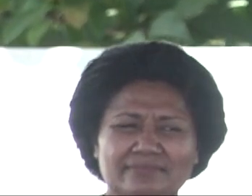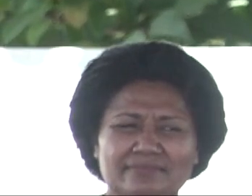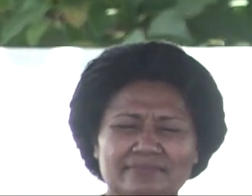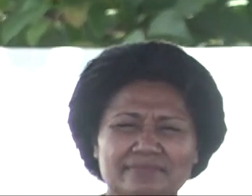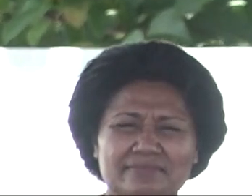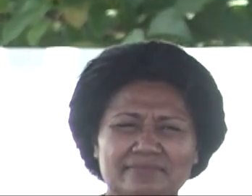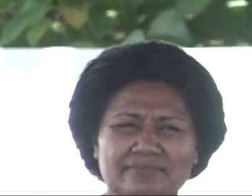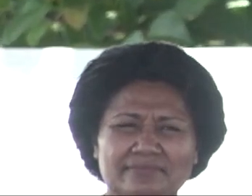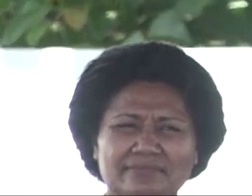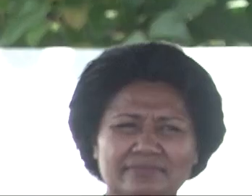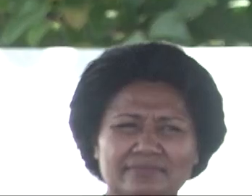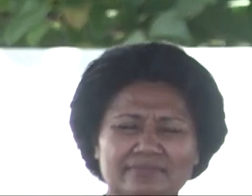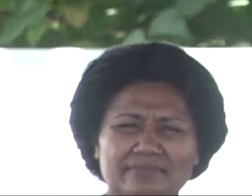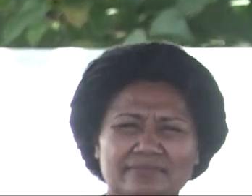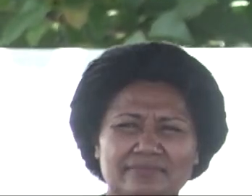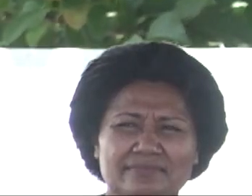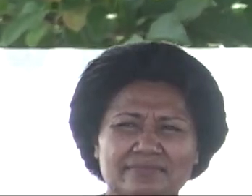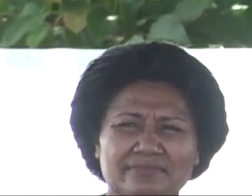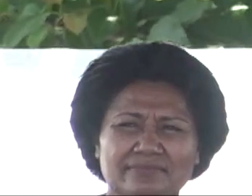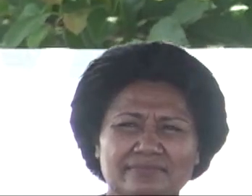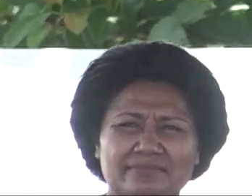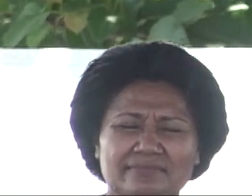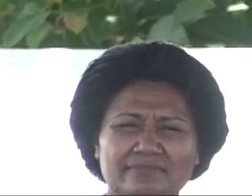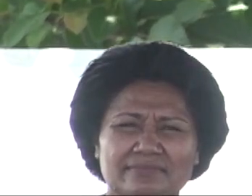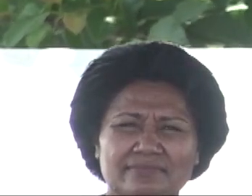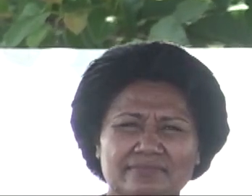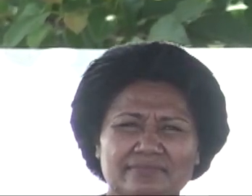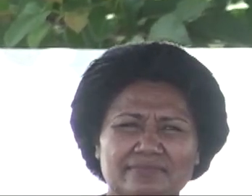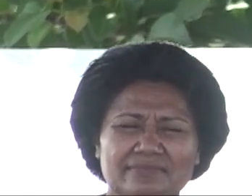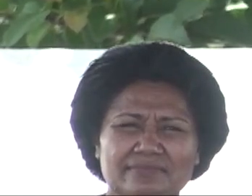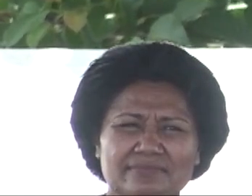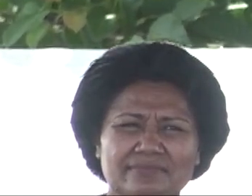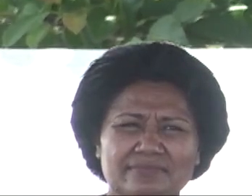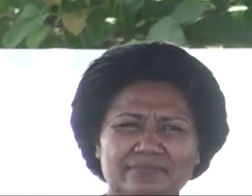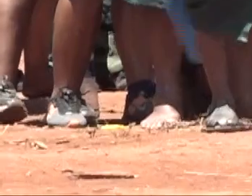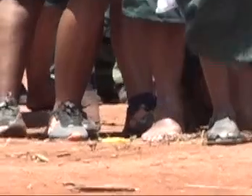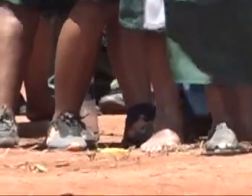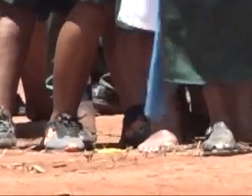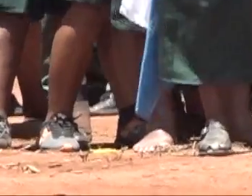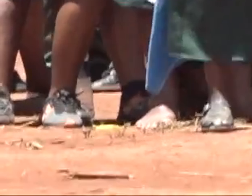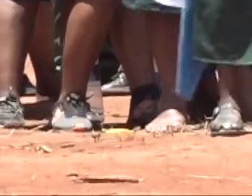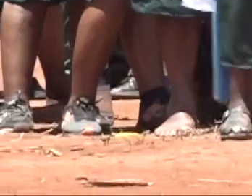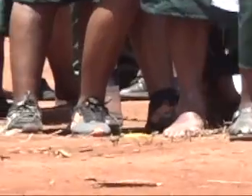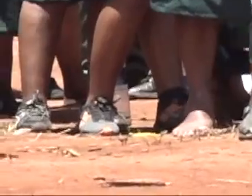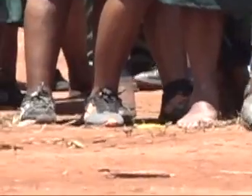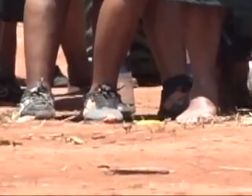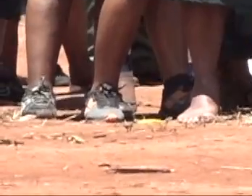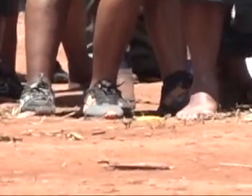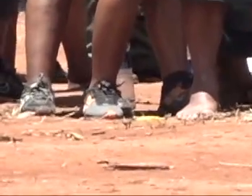somo utoro na ibidang na bosaya mo wawin nataraw. Na bingara ibabano sa may bador asin balaw sa bayan na kinaliw.